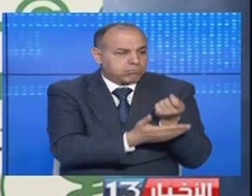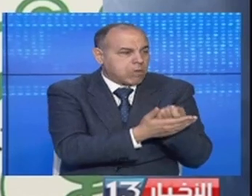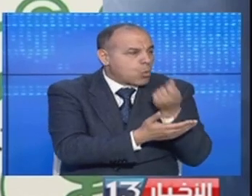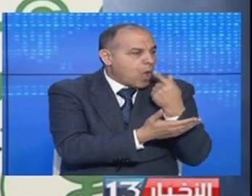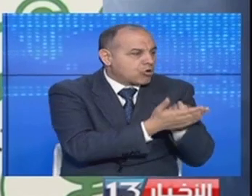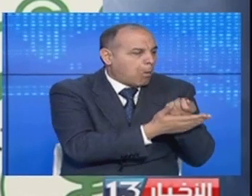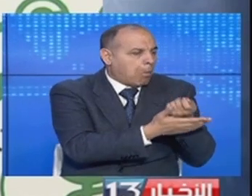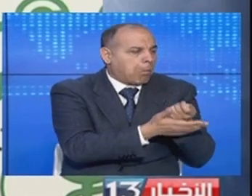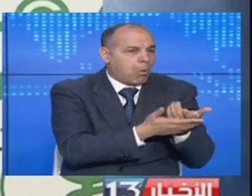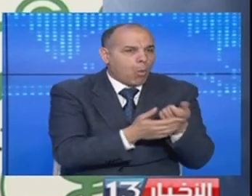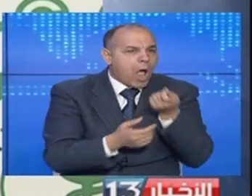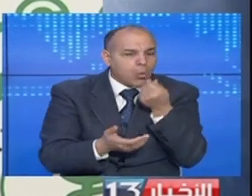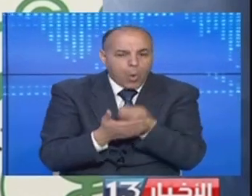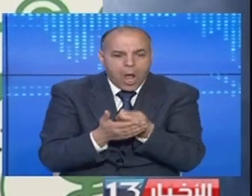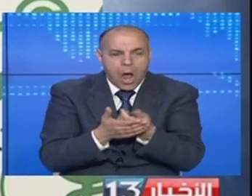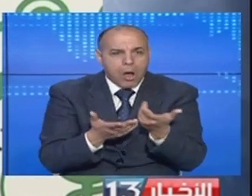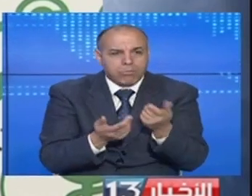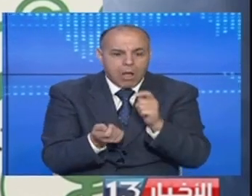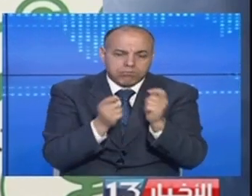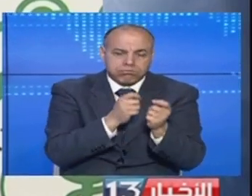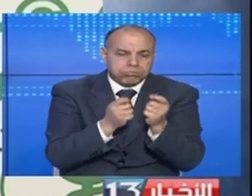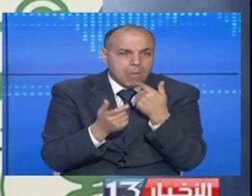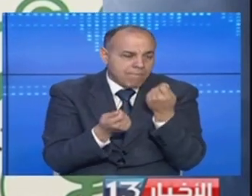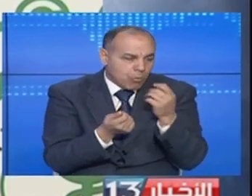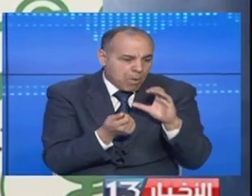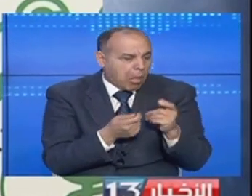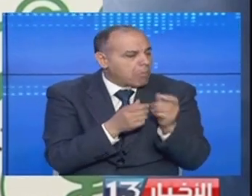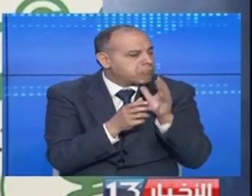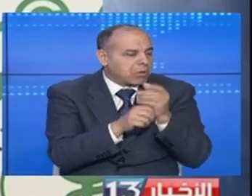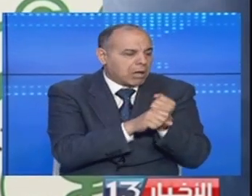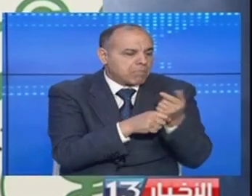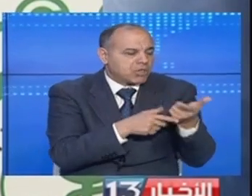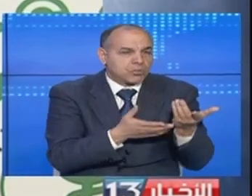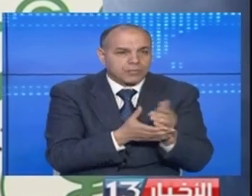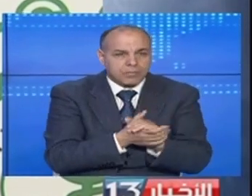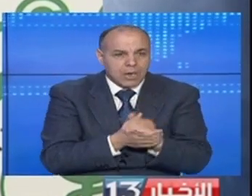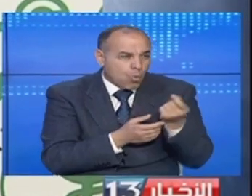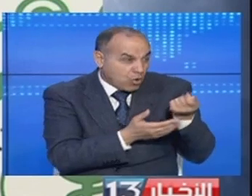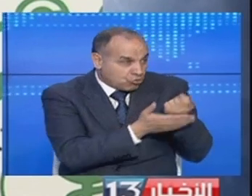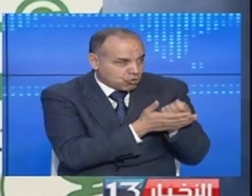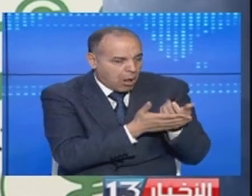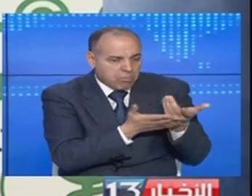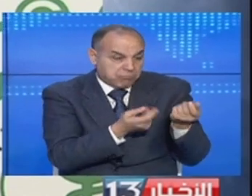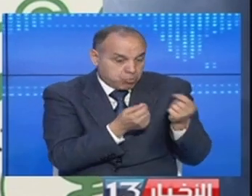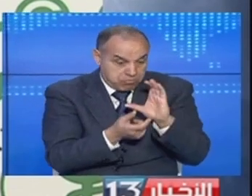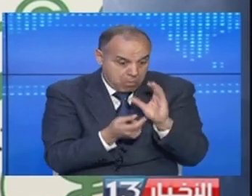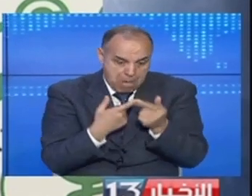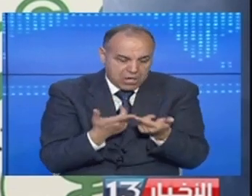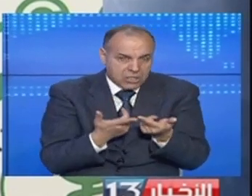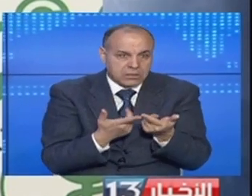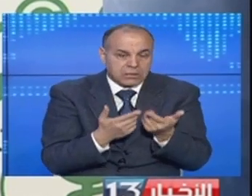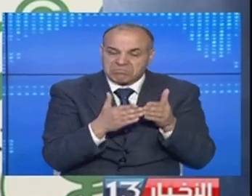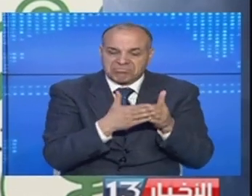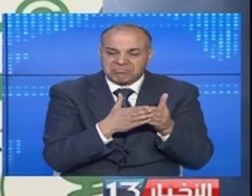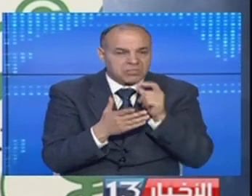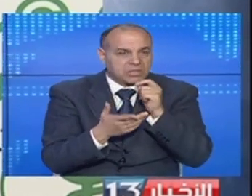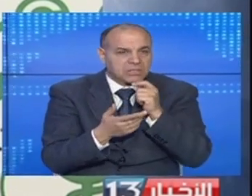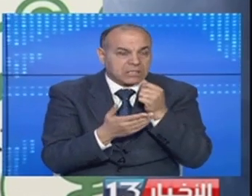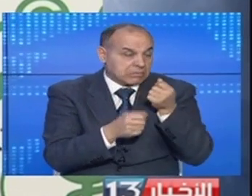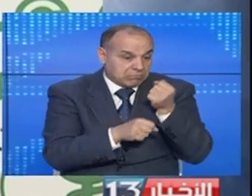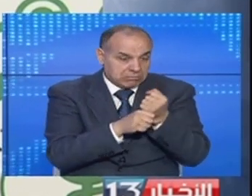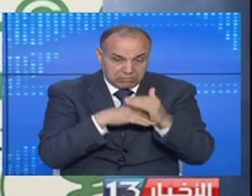والصناعه التحويليه دوليه اه وهيك عليش اوقفت لان الانتاج